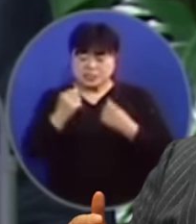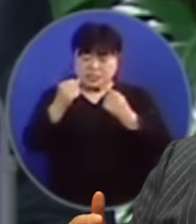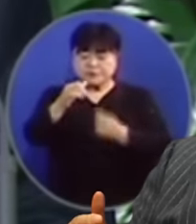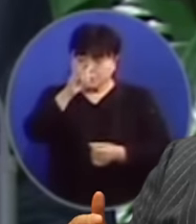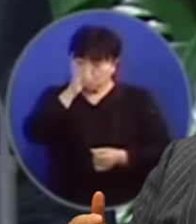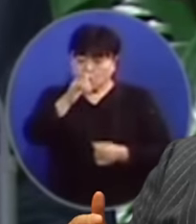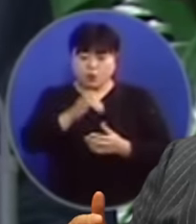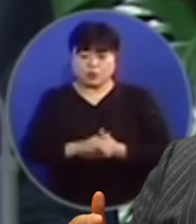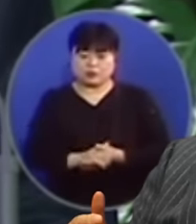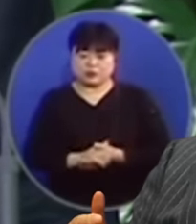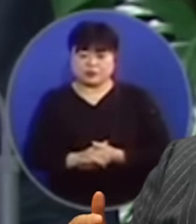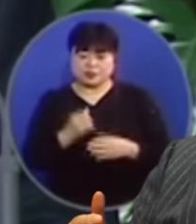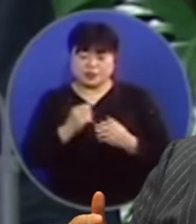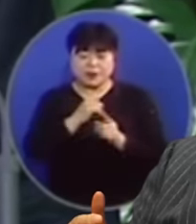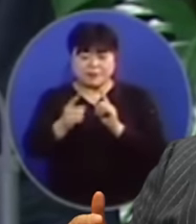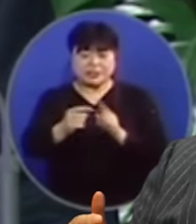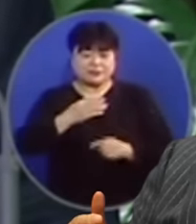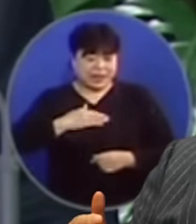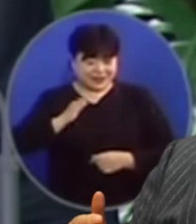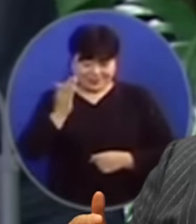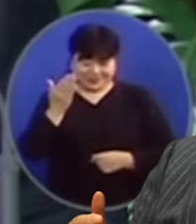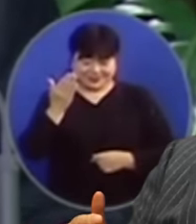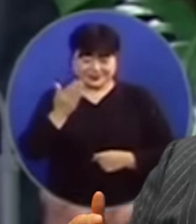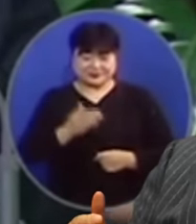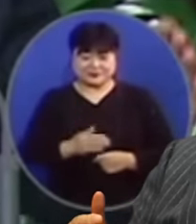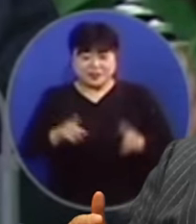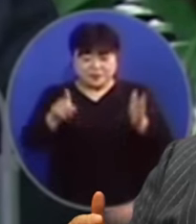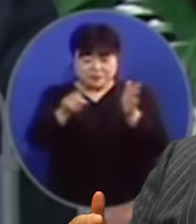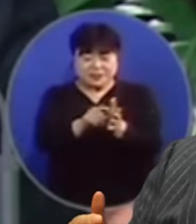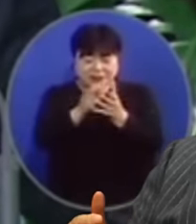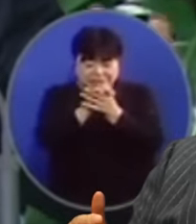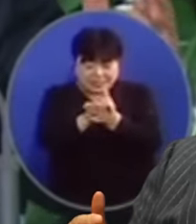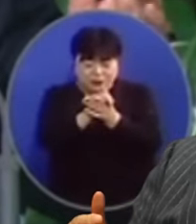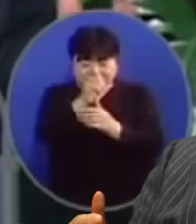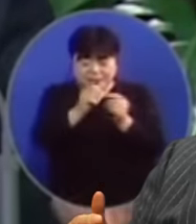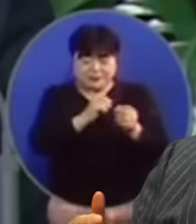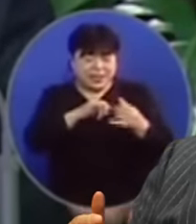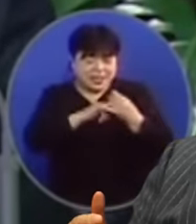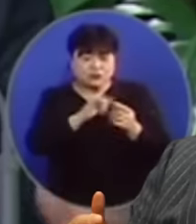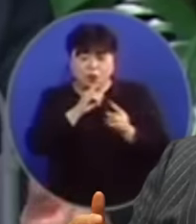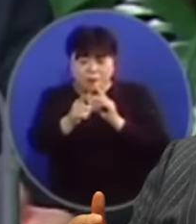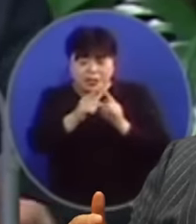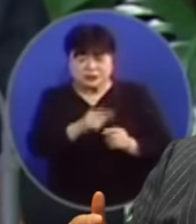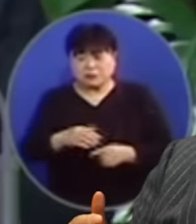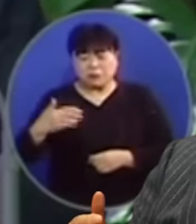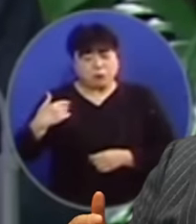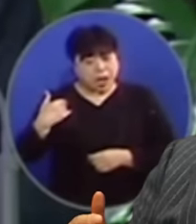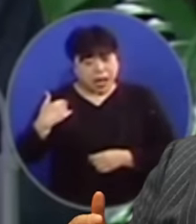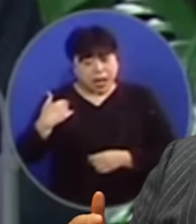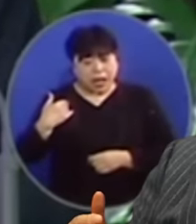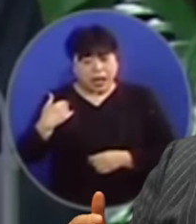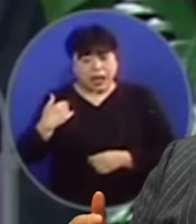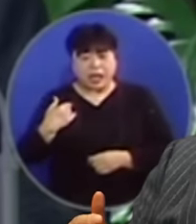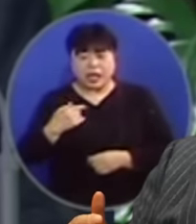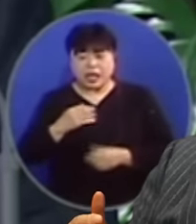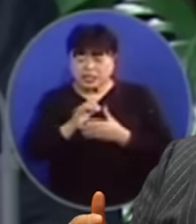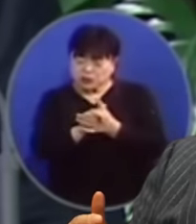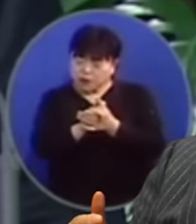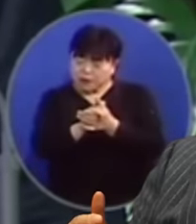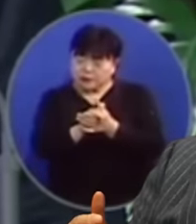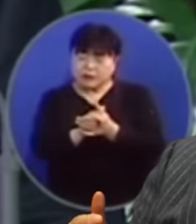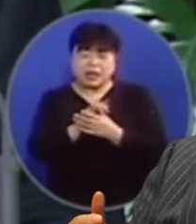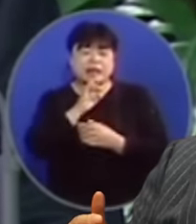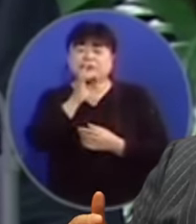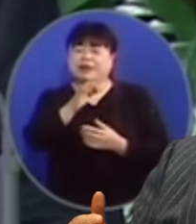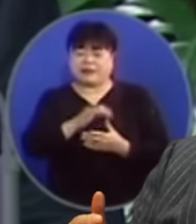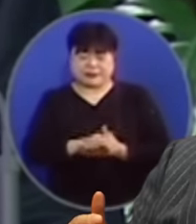것입니다. 그러므로 말씀을 알아야 돼요. 믿음의 기도라는 것은 하나님의 약속의 말씀을 모르고 막연히 기도하는 것은